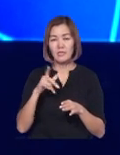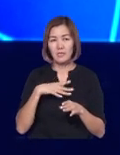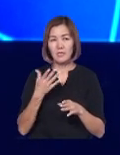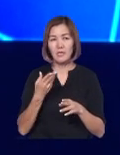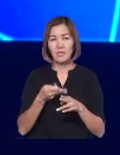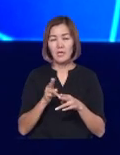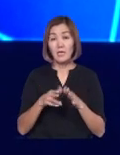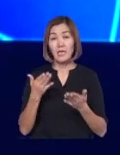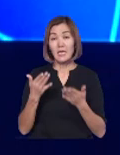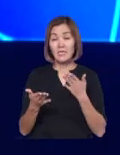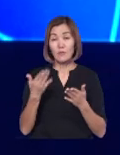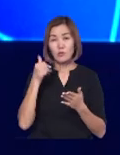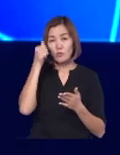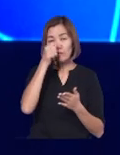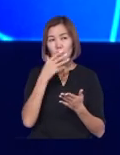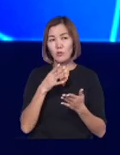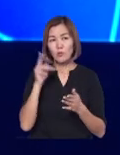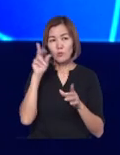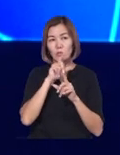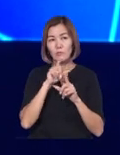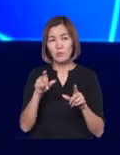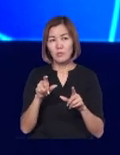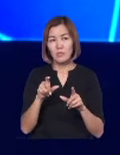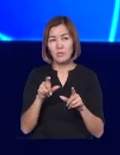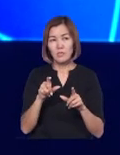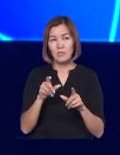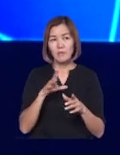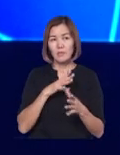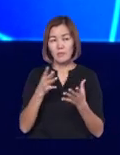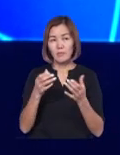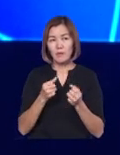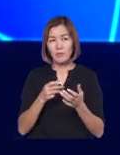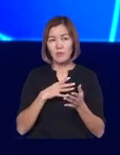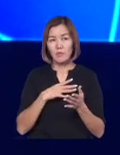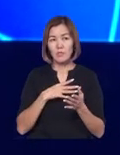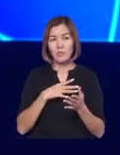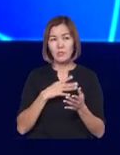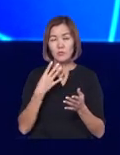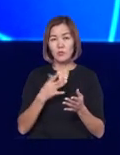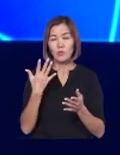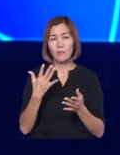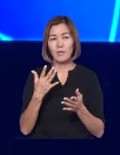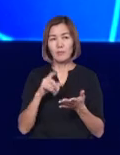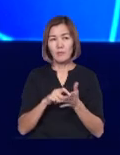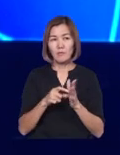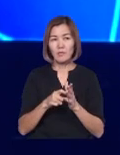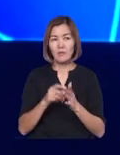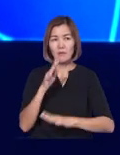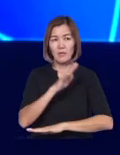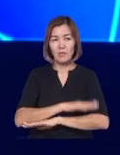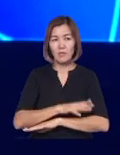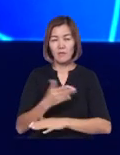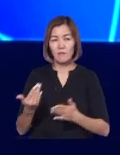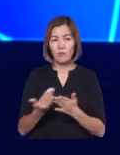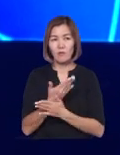Если в прошлом учебном году было приобретено всего 45 предметных кабинетов новой